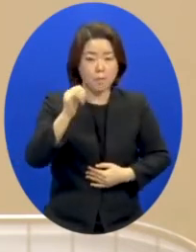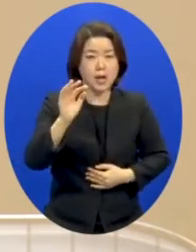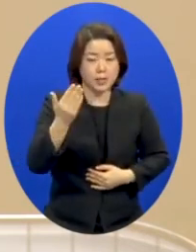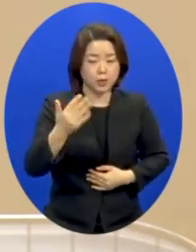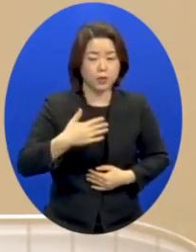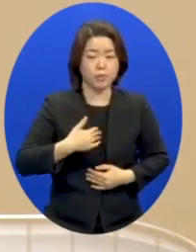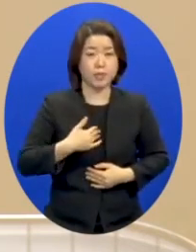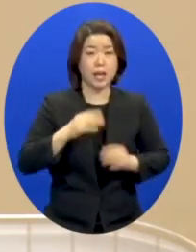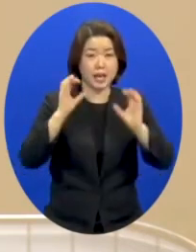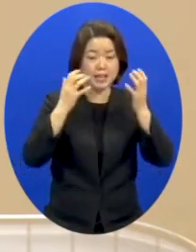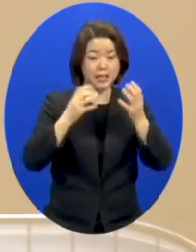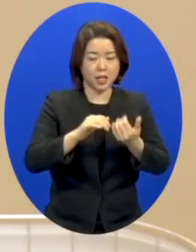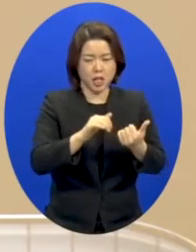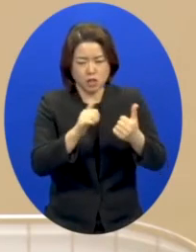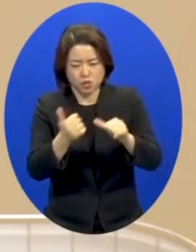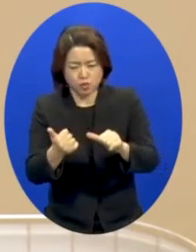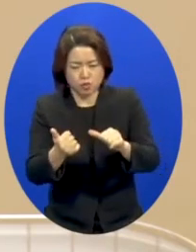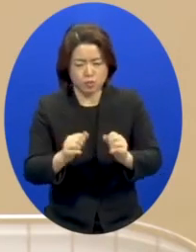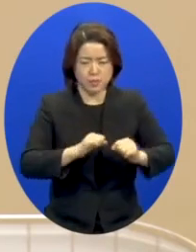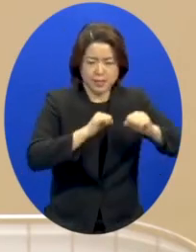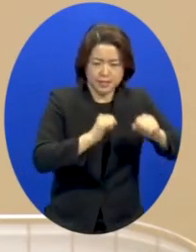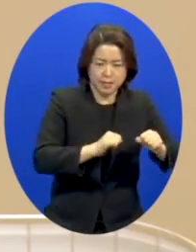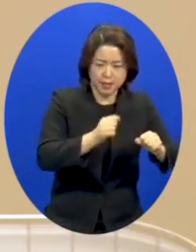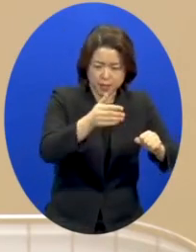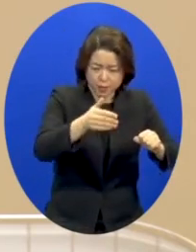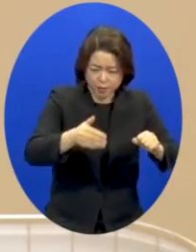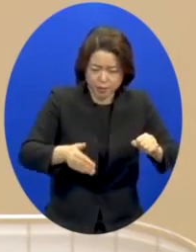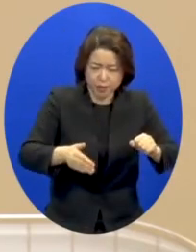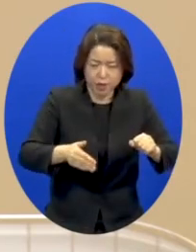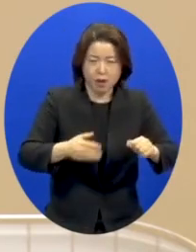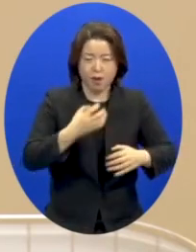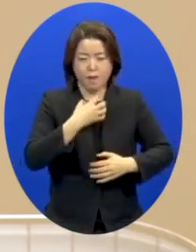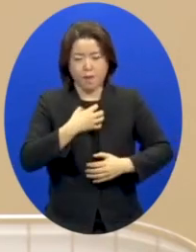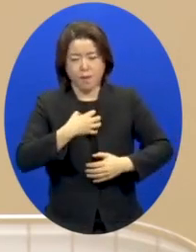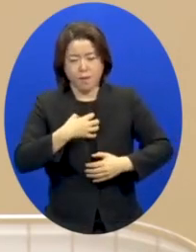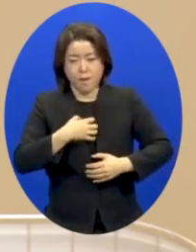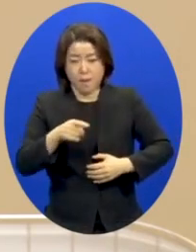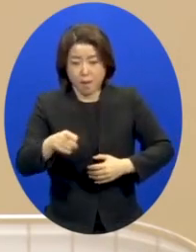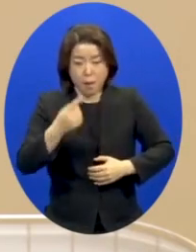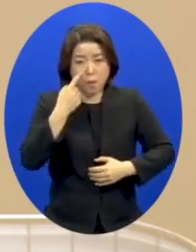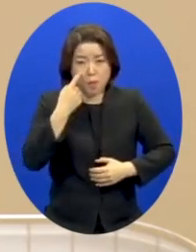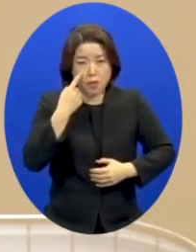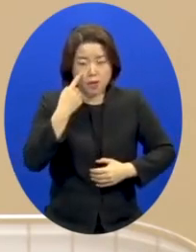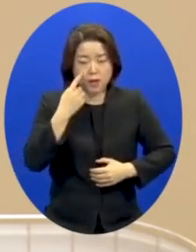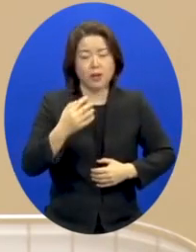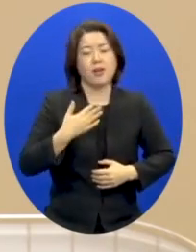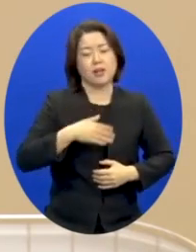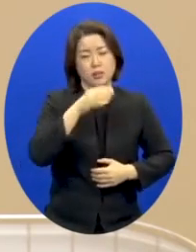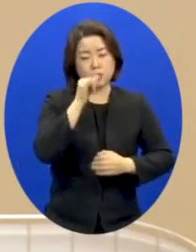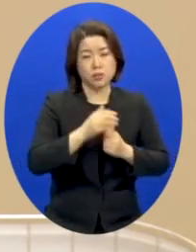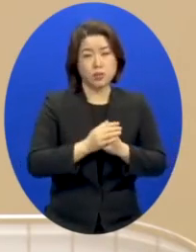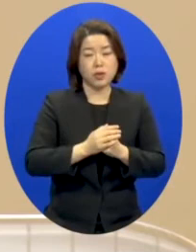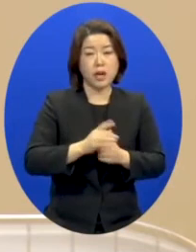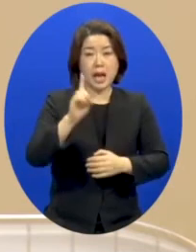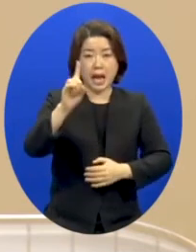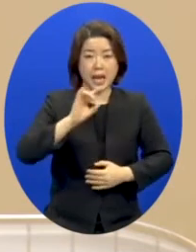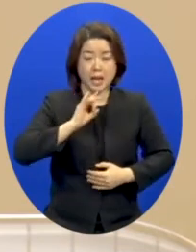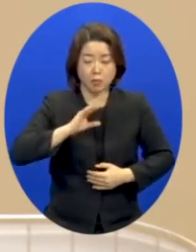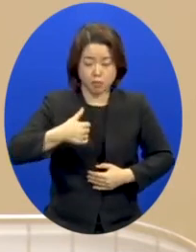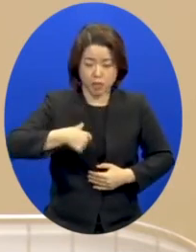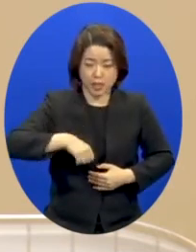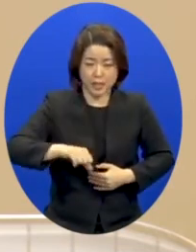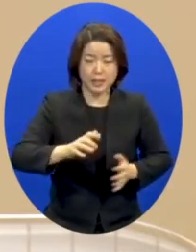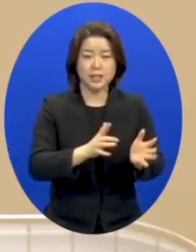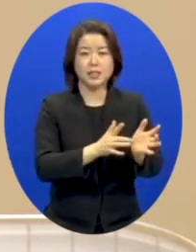아이가 죽음과 삶 사이에 놓여있는 상황을 겪으니 알 수 있었습니다. 하나뿐인 아들 예수님을